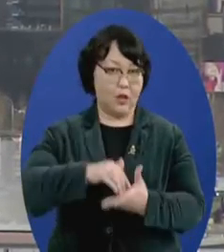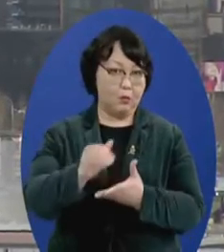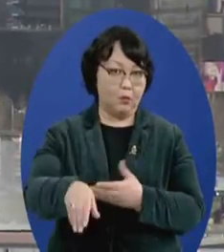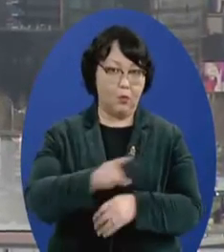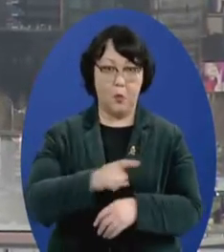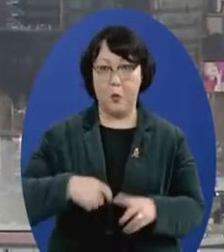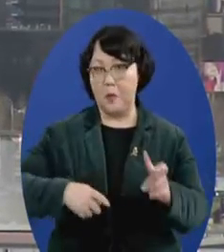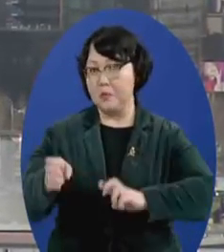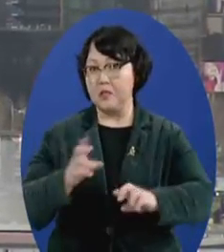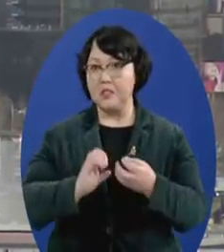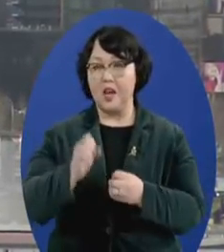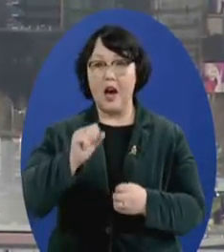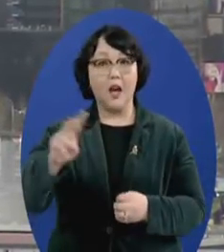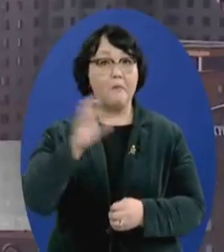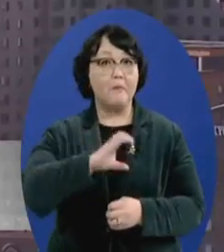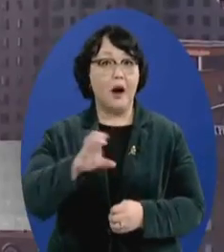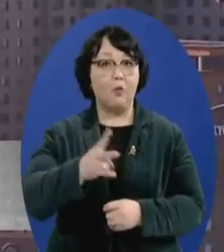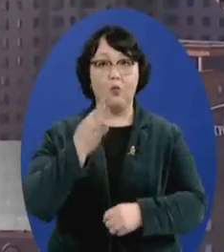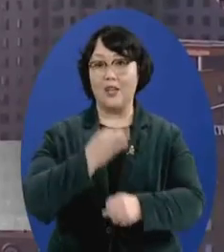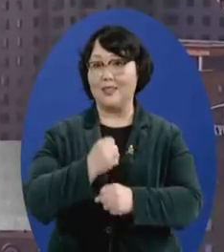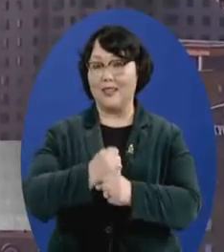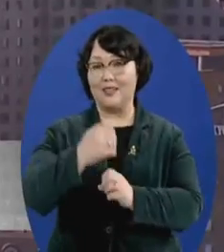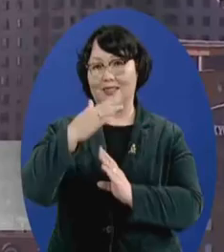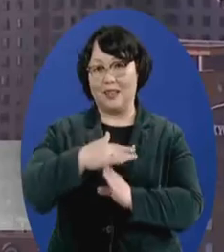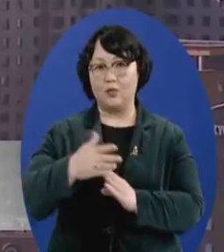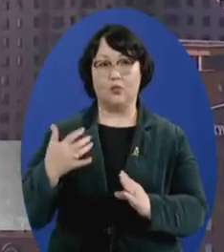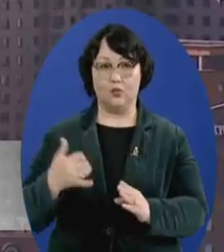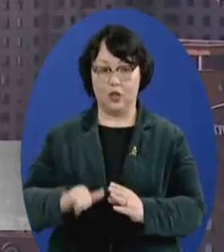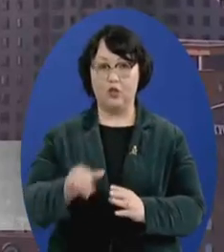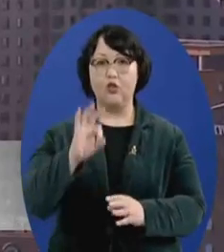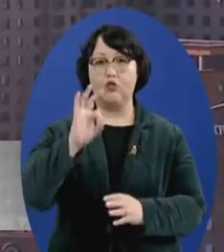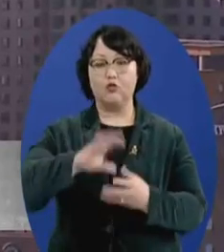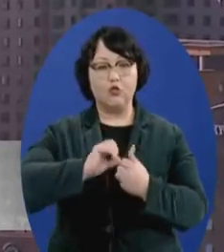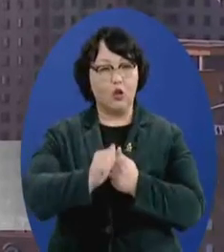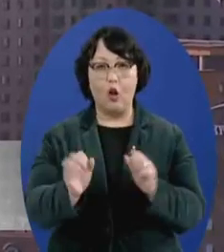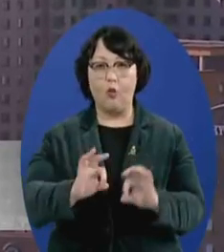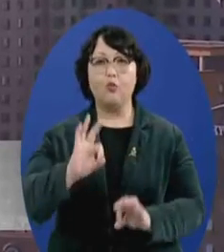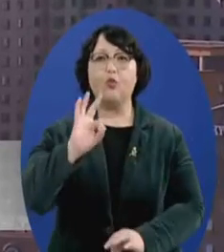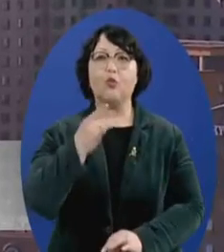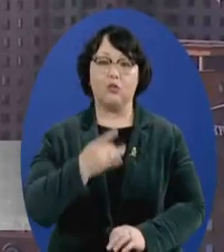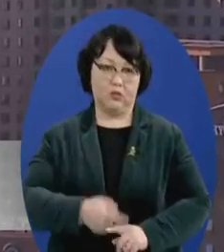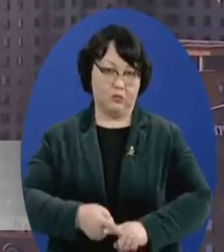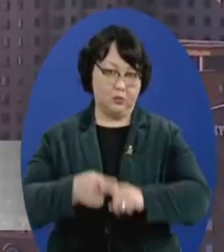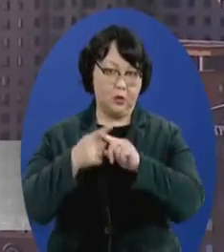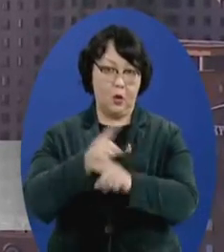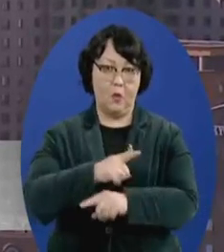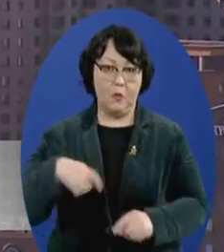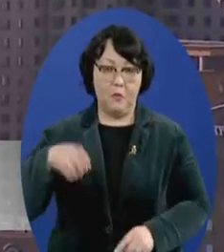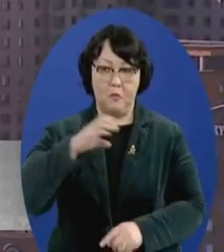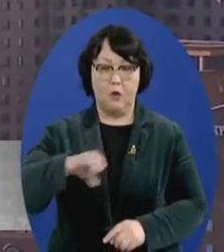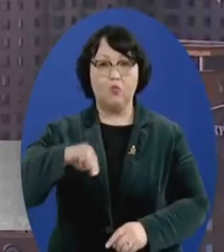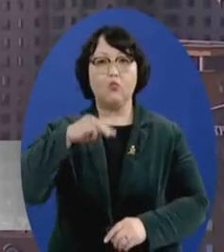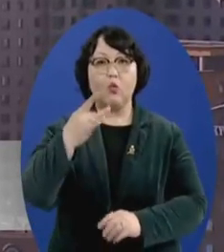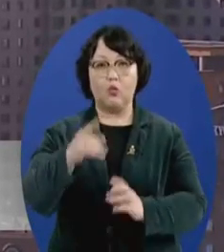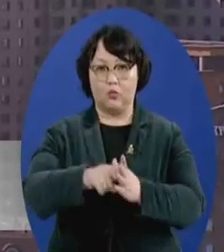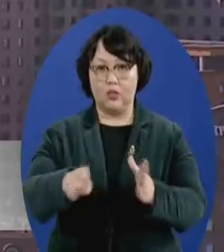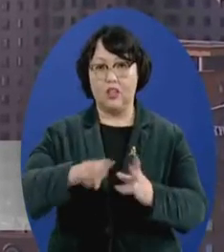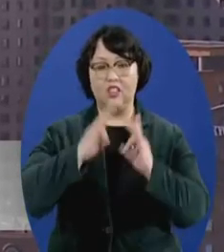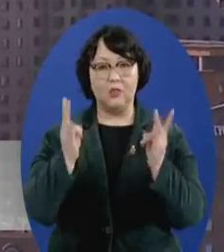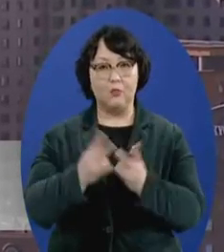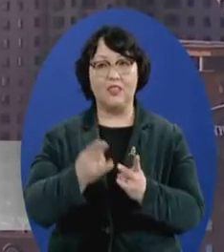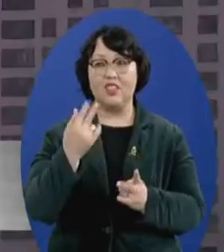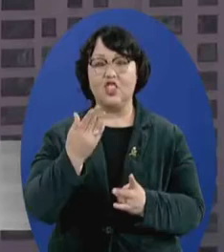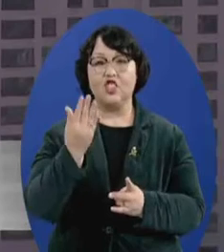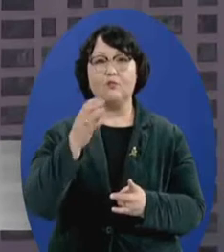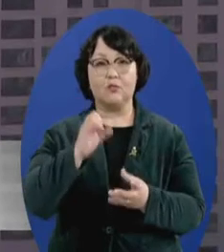нь хуваараа бизнес эрхэлдэг аж ахуй нэгжийн үйл ажиллагаанд оролцсон учраас төлөх өрийн хэмжээ нэмэгдсэн юм а. Тиймээс хувийн хвшлийнхэн төрх хугацаагаар нийгмийн